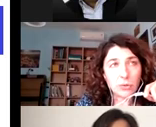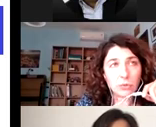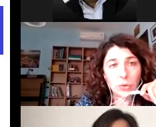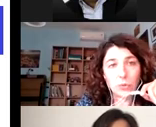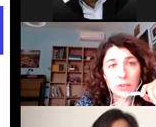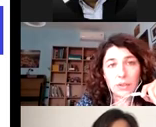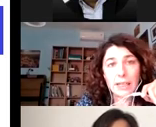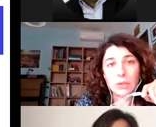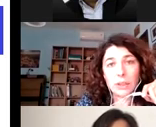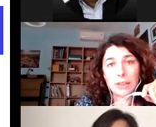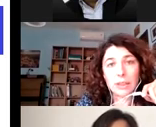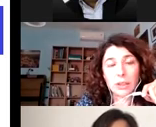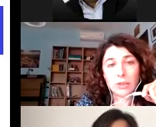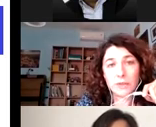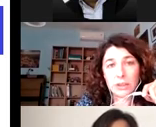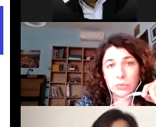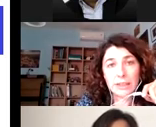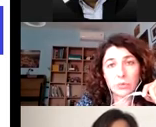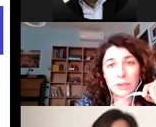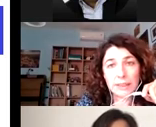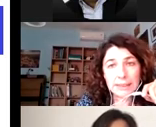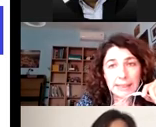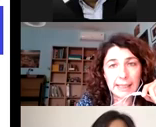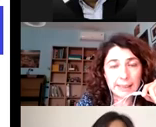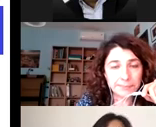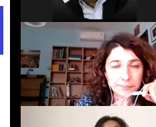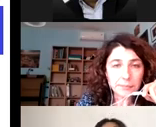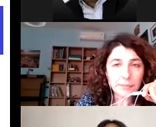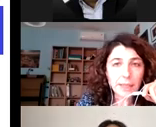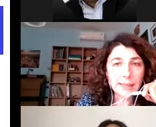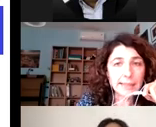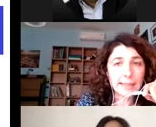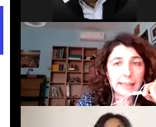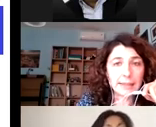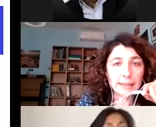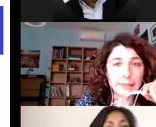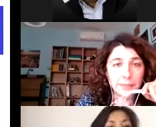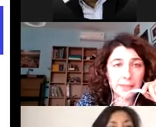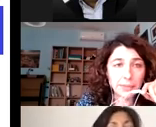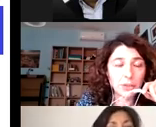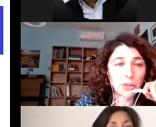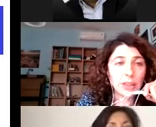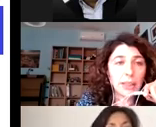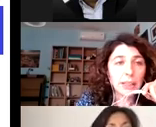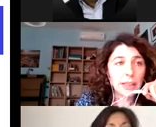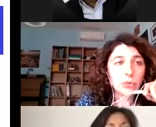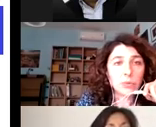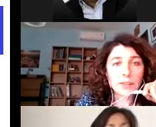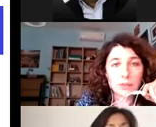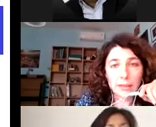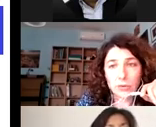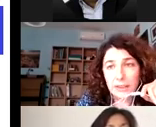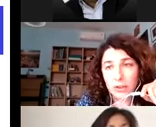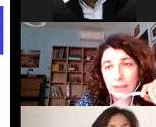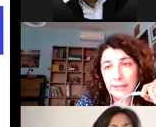avviato un questionario rivolto a giovani studenti universitari sia italiani ehm e spagnoli il cui